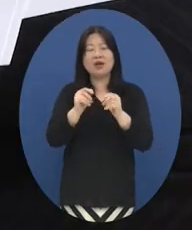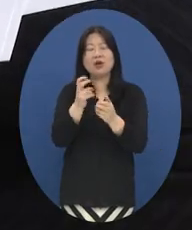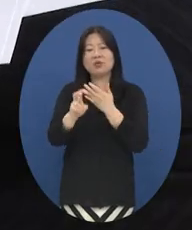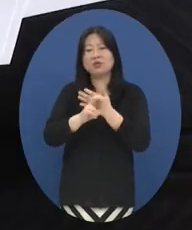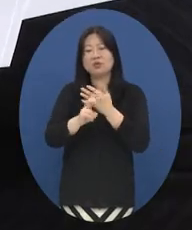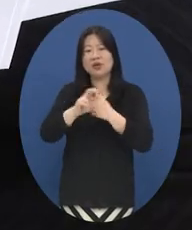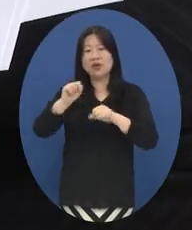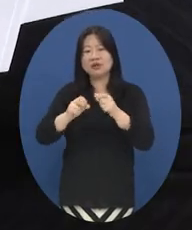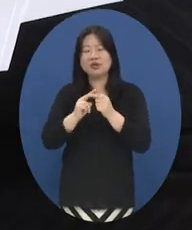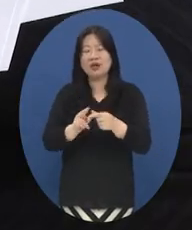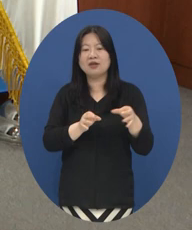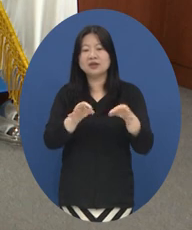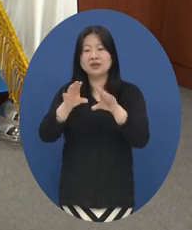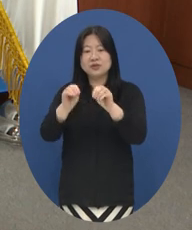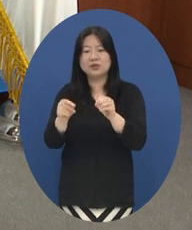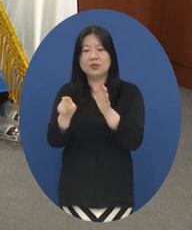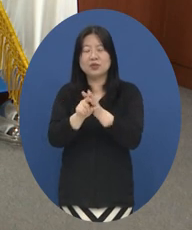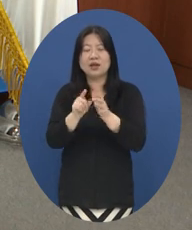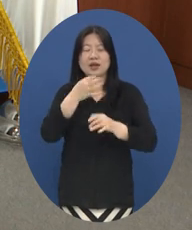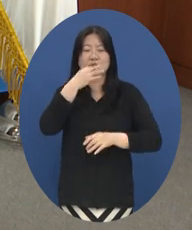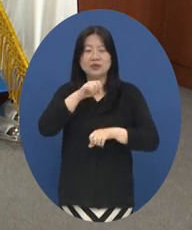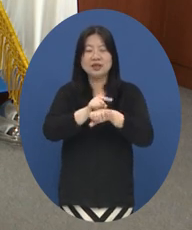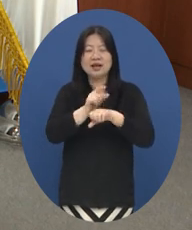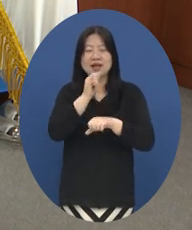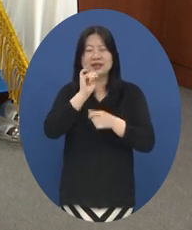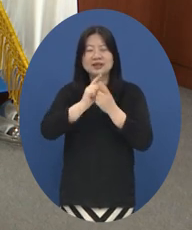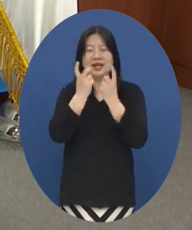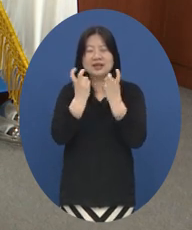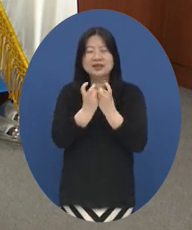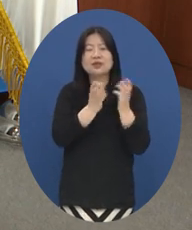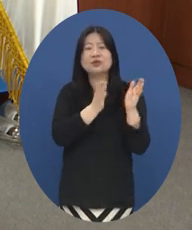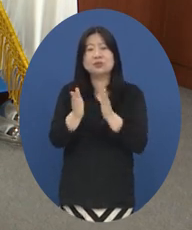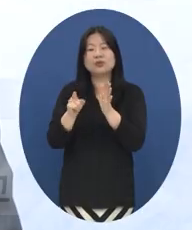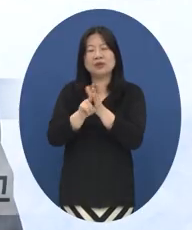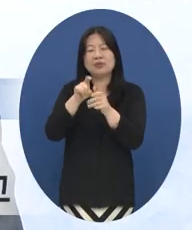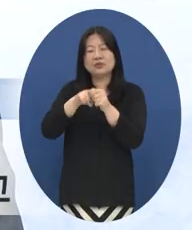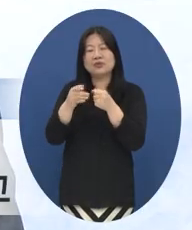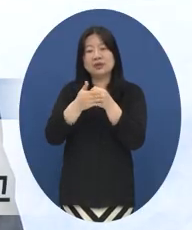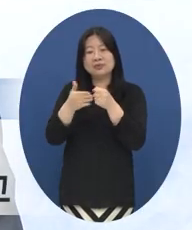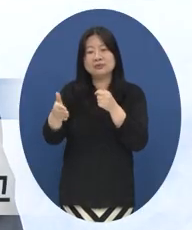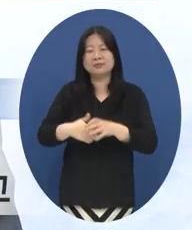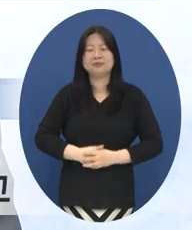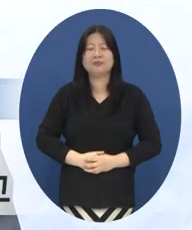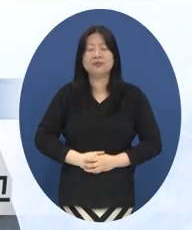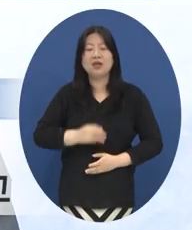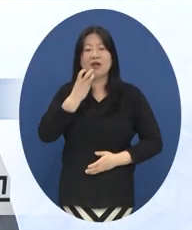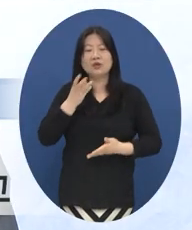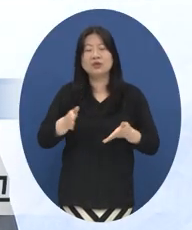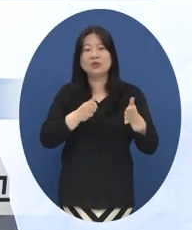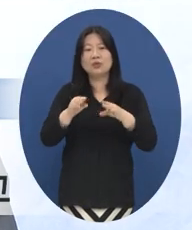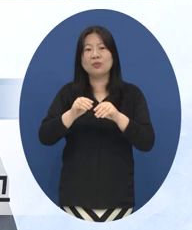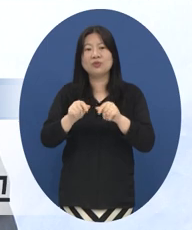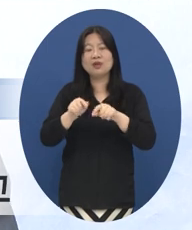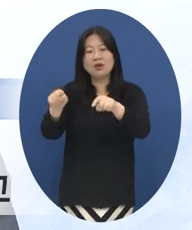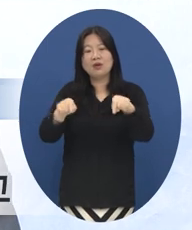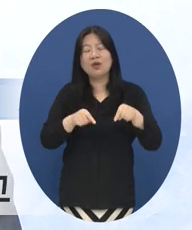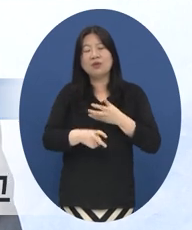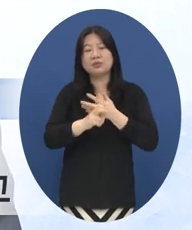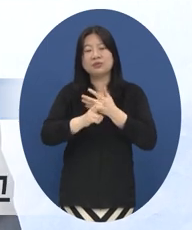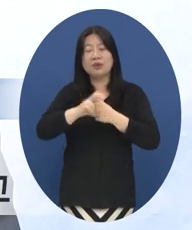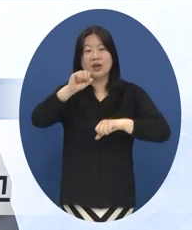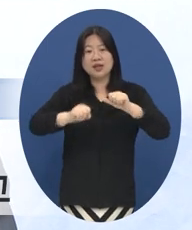투기 근절을 위해 실효성 있는 대책을 수립하기 위해서 입니다 경기도는 부동산거래 불법 회의와